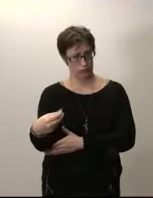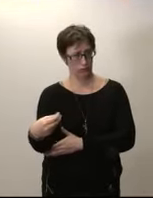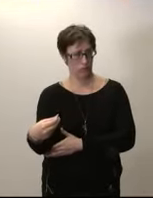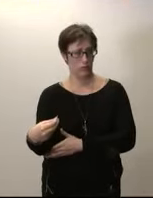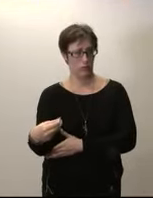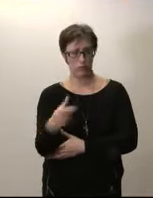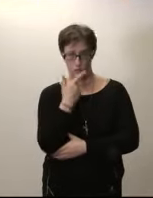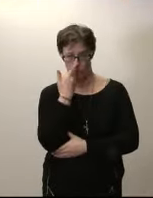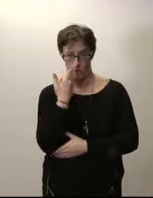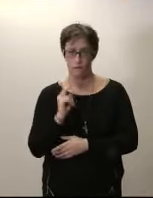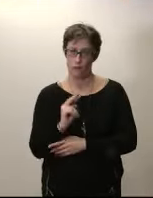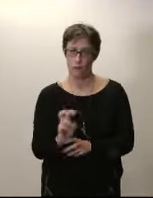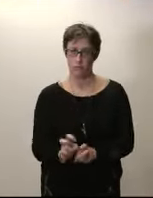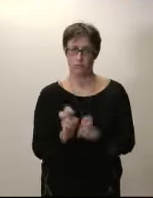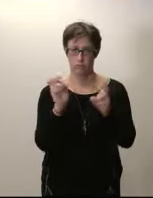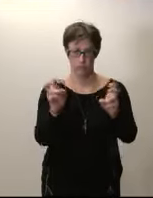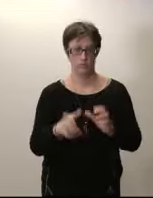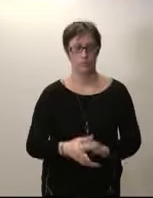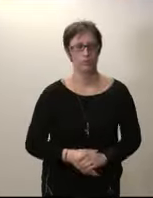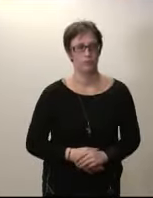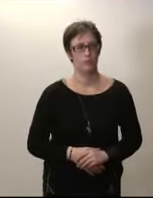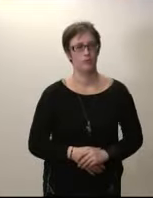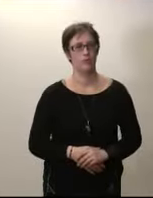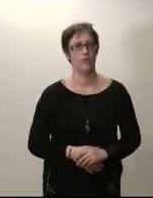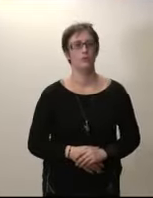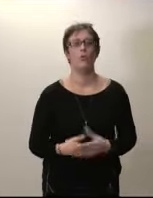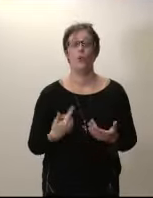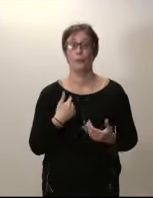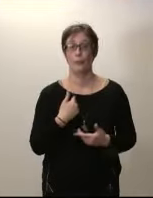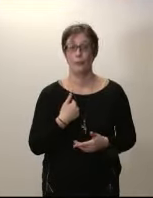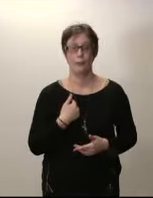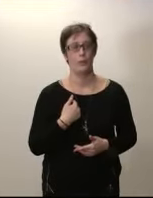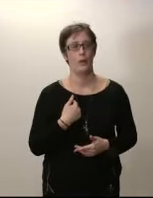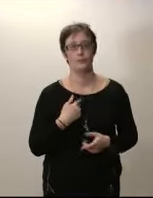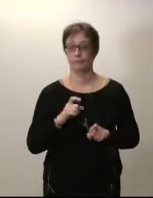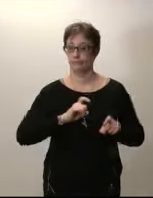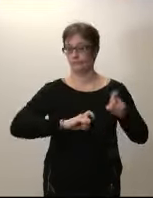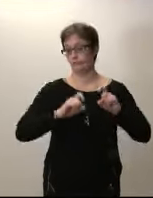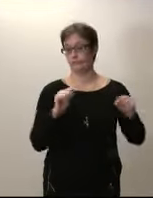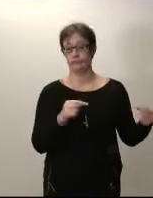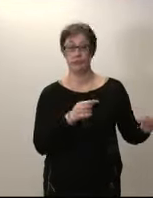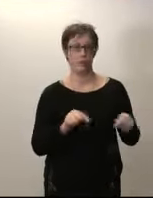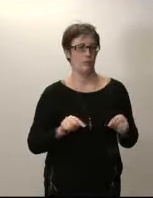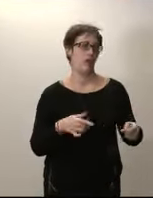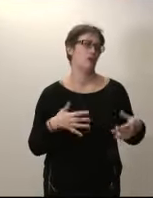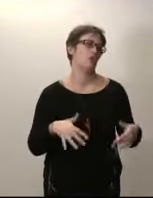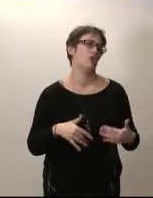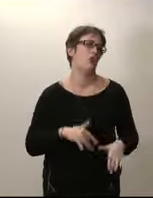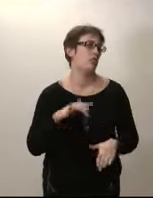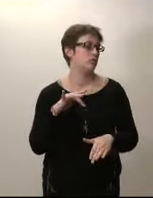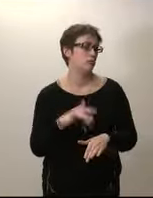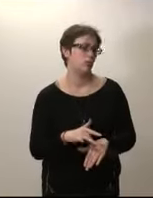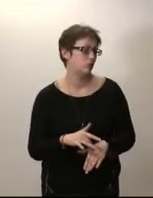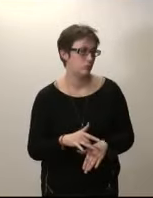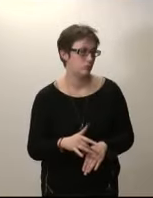donc ça veut dire que ça va continuer. Et donc je reviens sur le débat que l'on avait déjà eu, c'est-à-dire